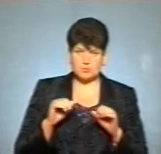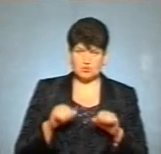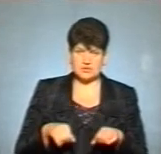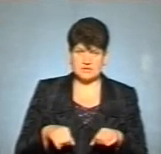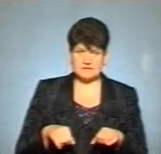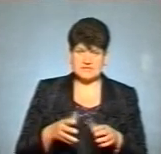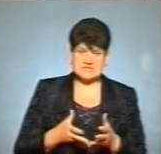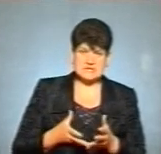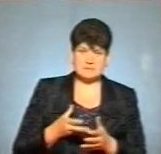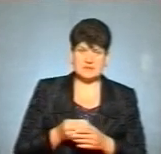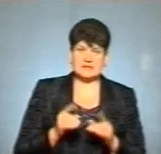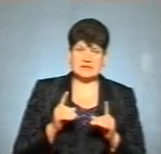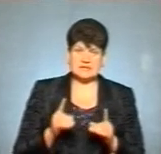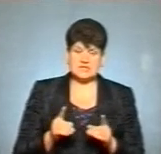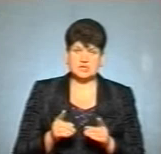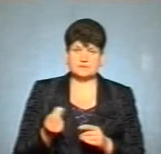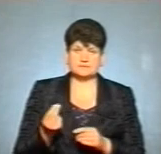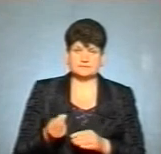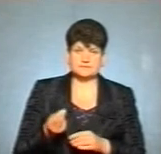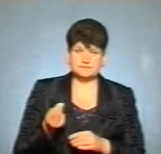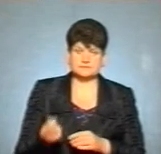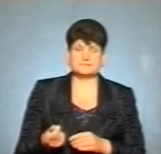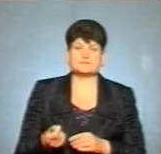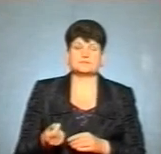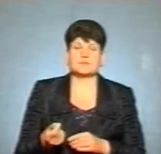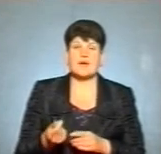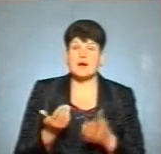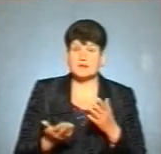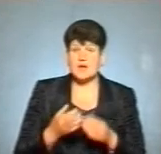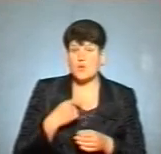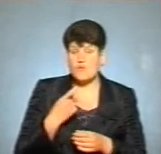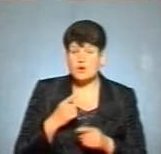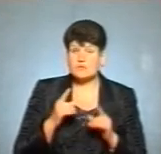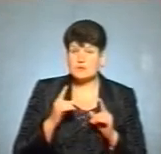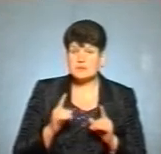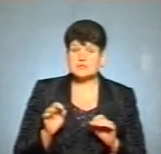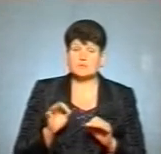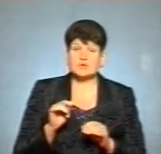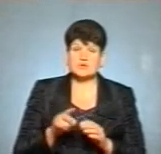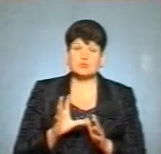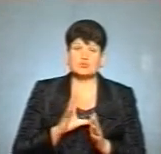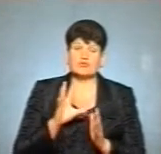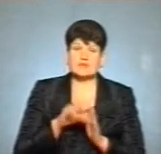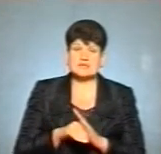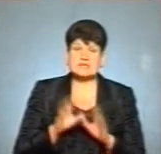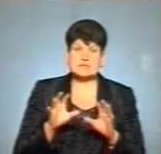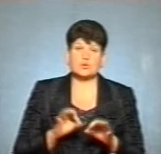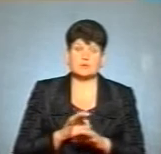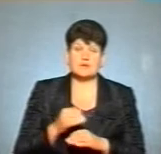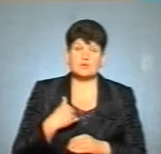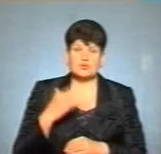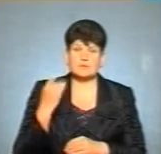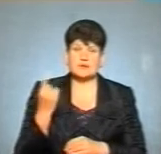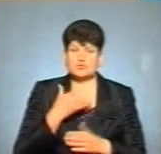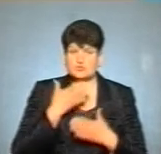можливість заплатити лише заставу, так, офіційно лише заставу. Але говоримо зараз про те, що було внесено законопроект і вже проголосований в першому